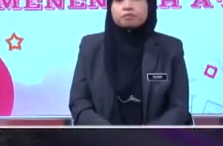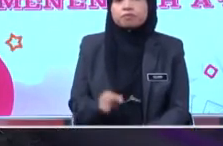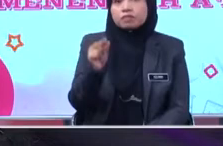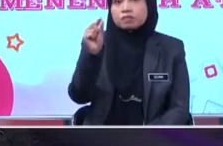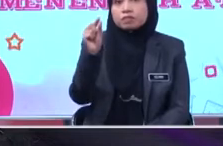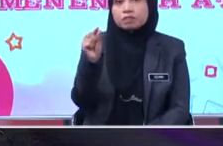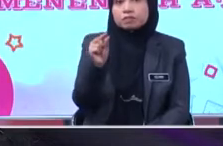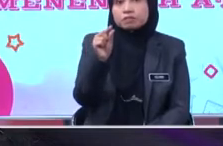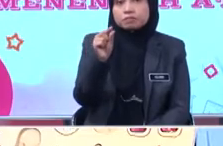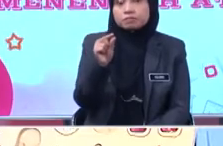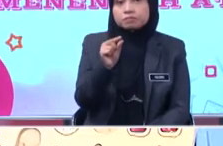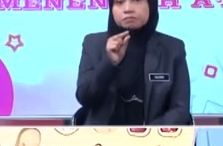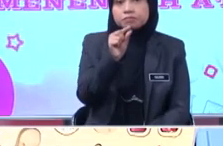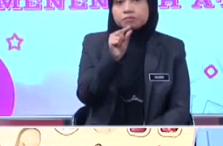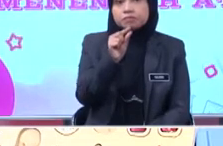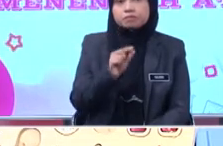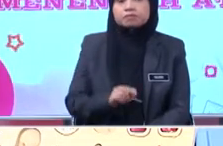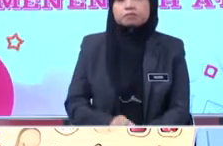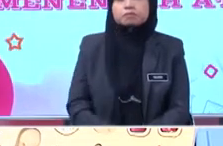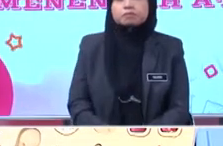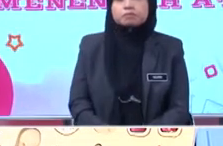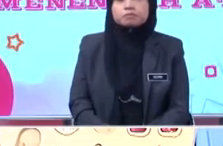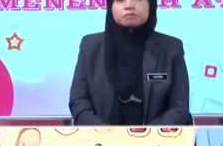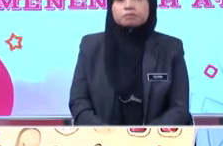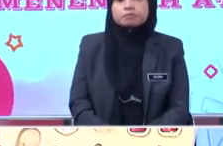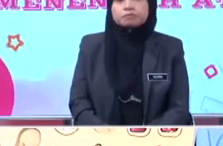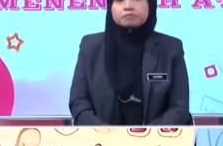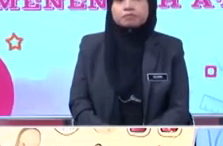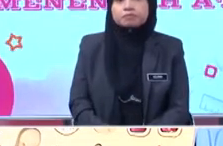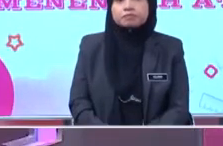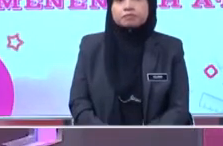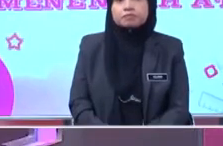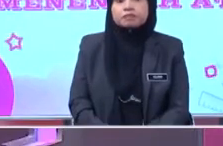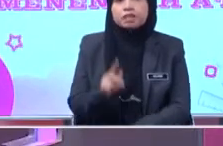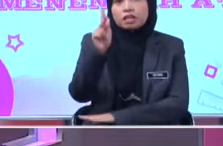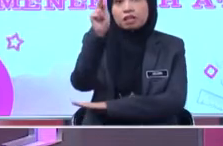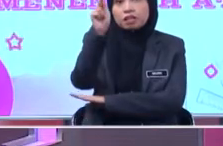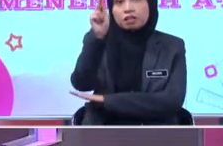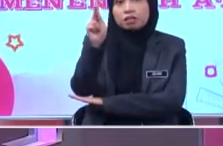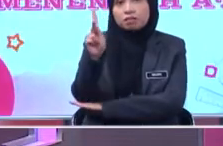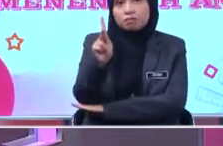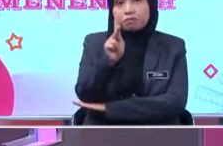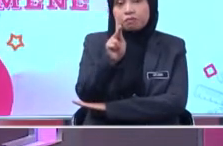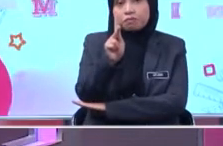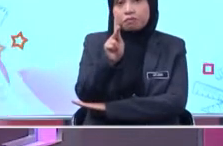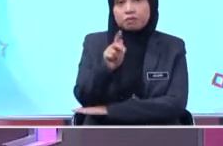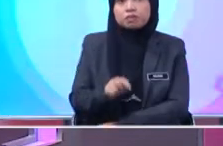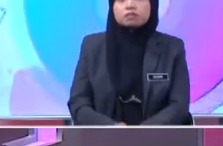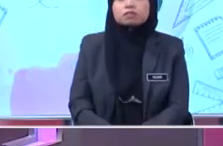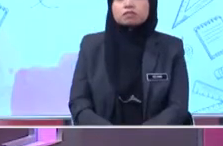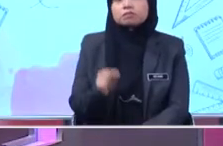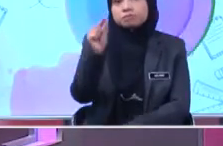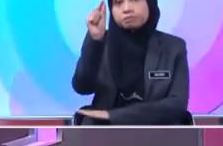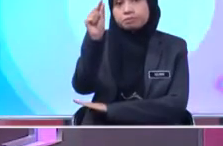vakum omeo khof rizqon call